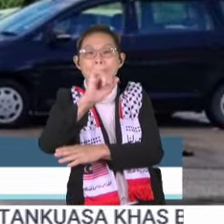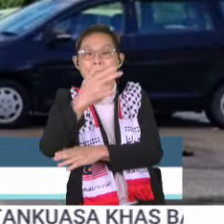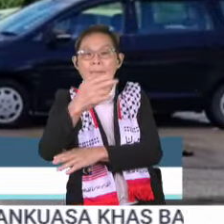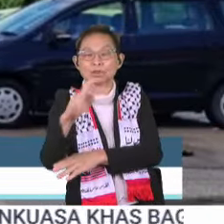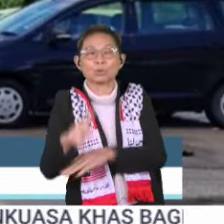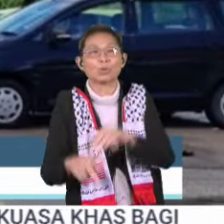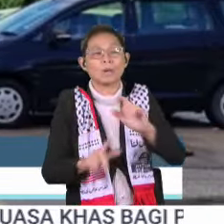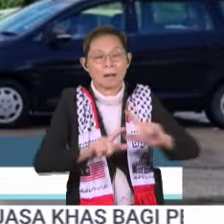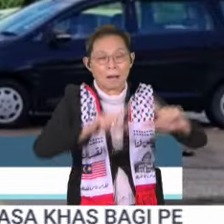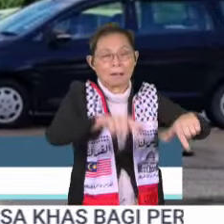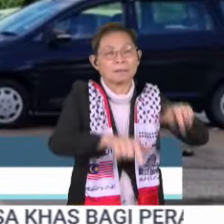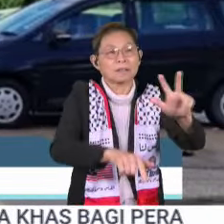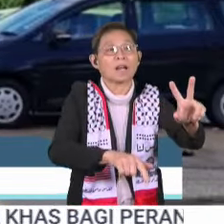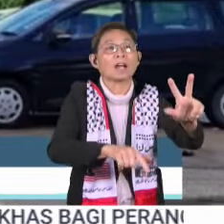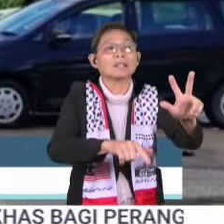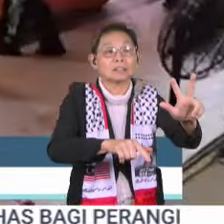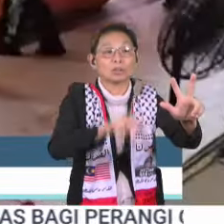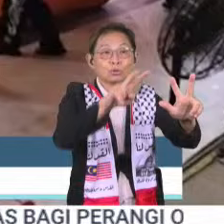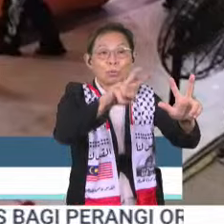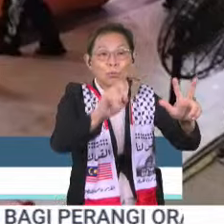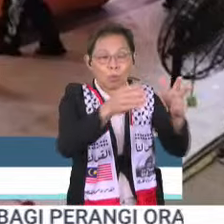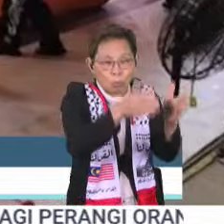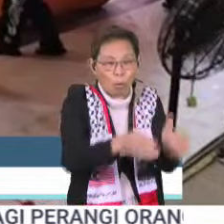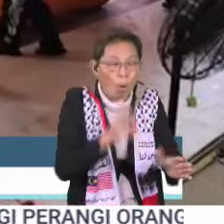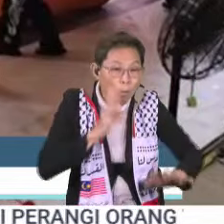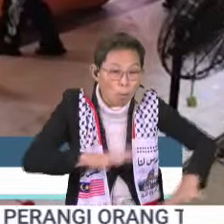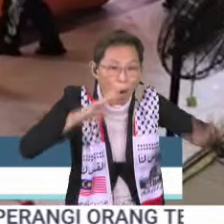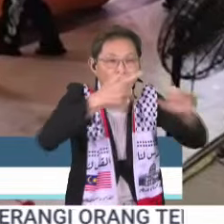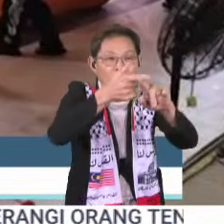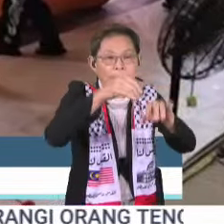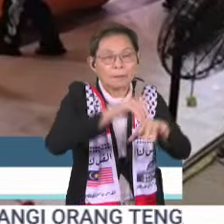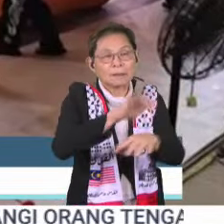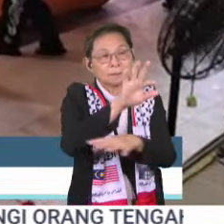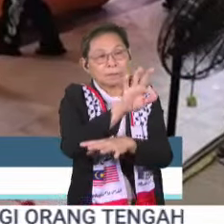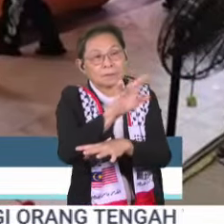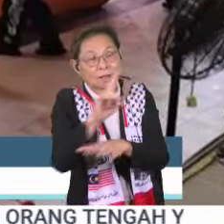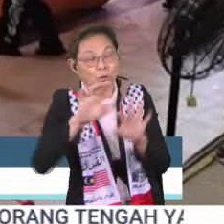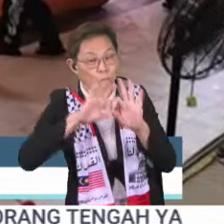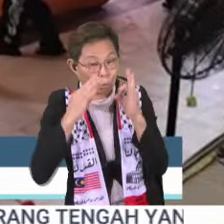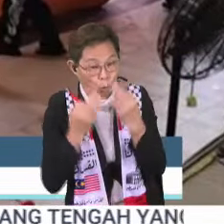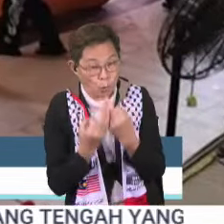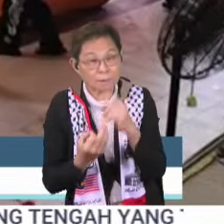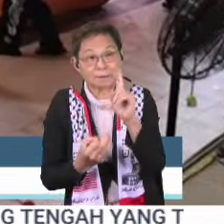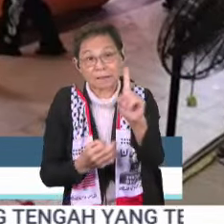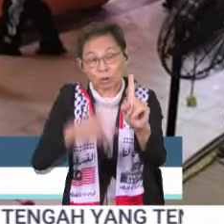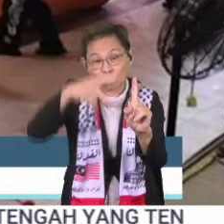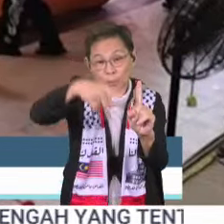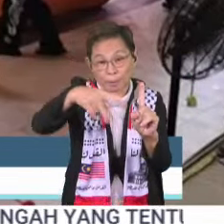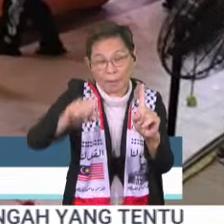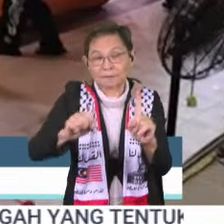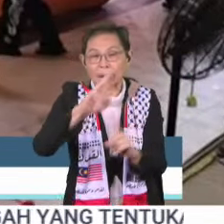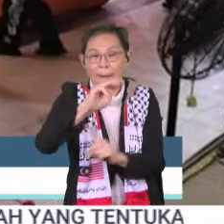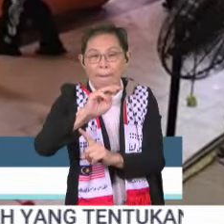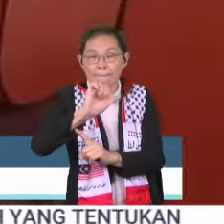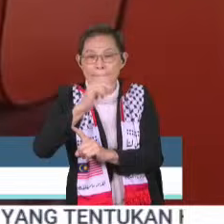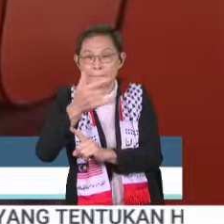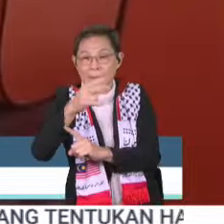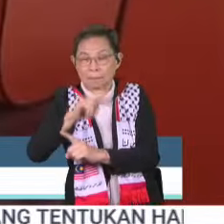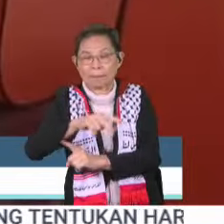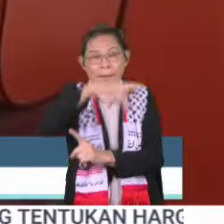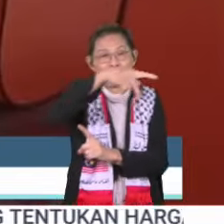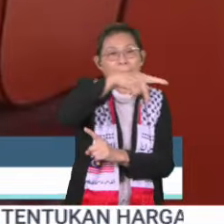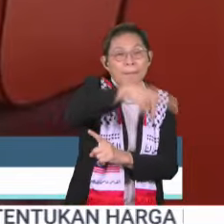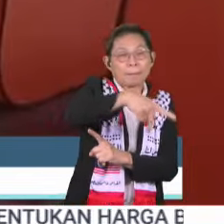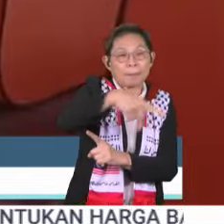menempatkan 320 penduduk terjejas banjir daripada 91 keluarga. 1 PPS di Macang membabitkan PPS